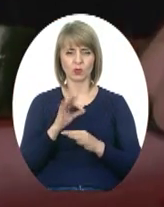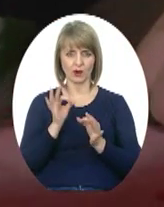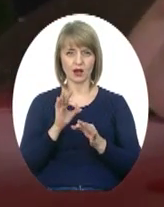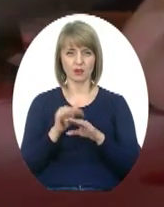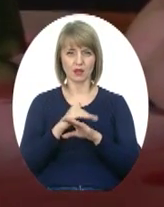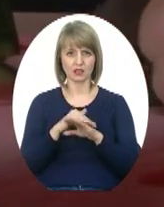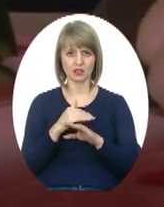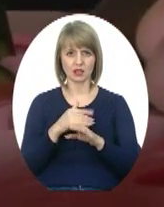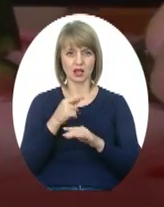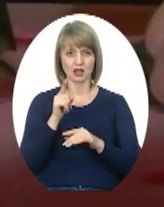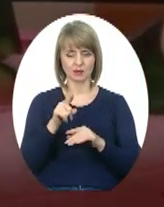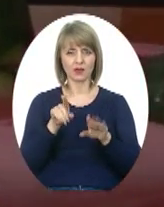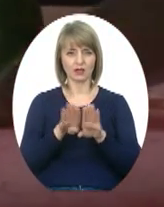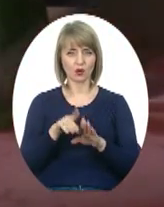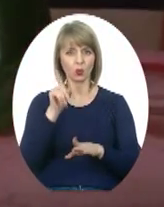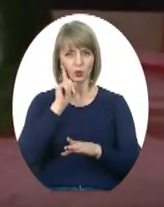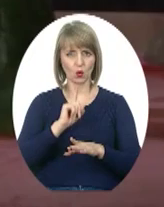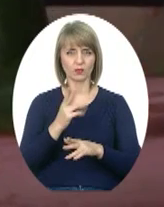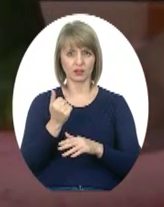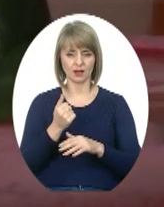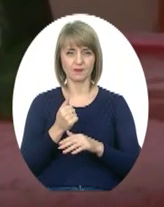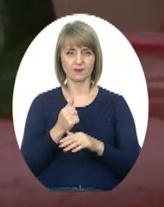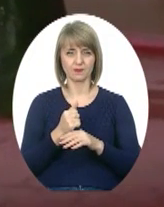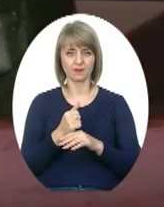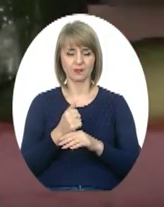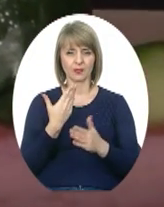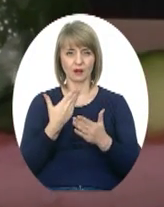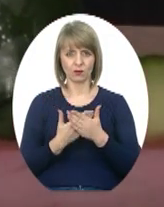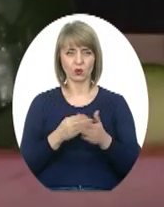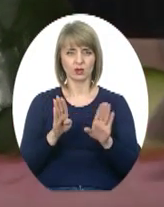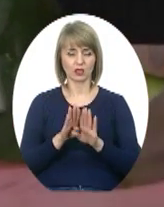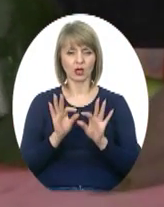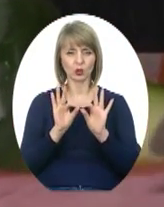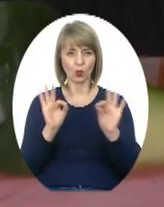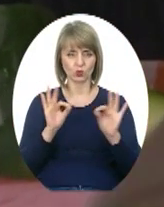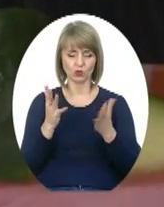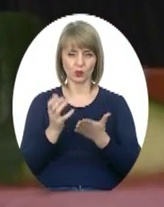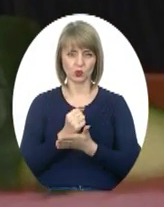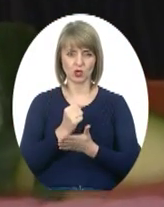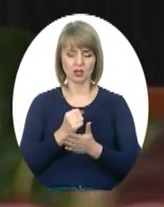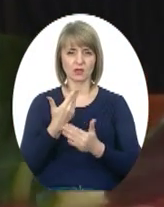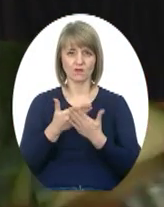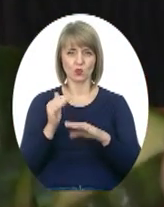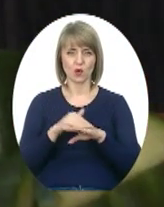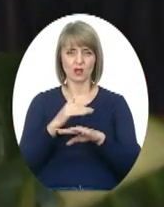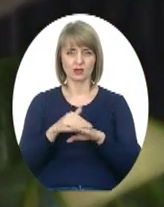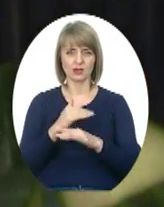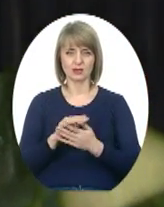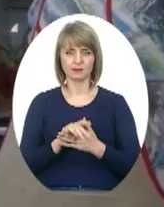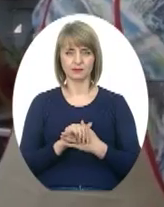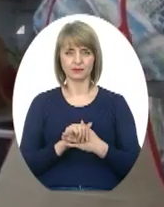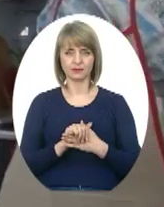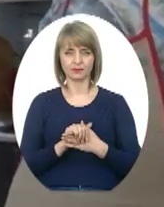правильно? Молодец. Тебе вот так, видишь, удобнее, да, получается? Вот, вот так тоньше получается. Вот,